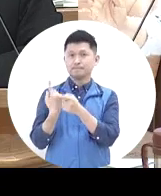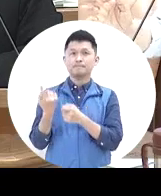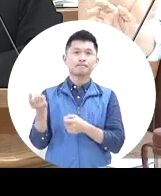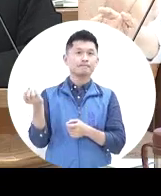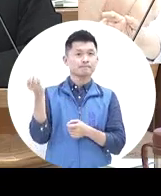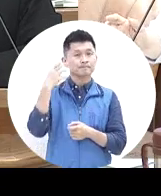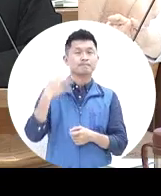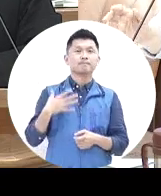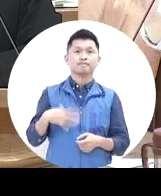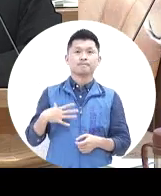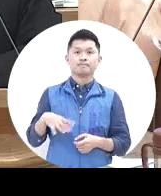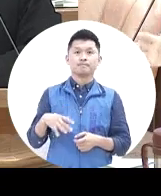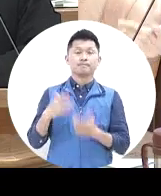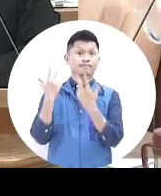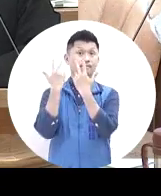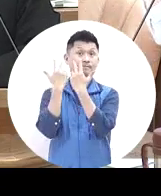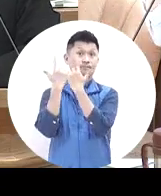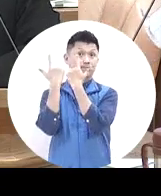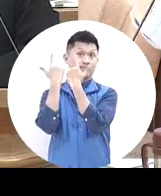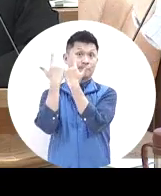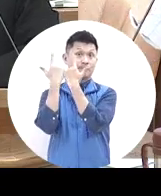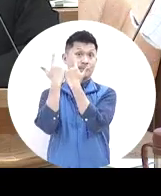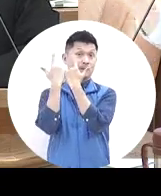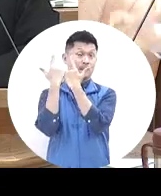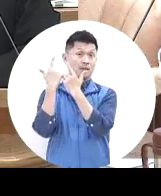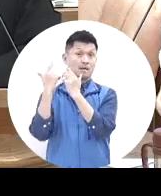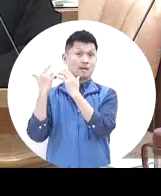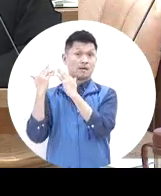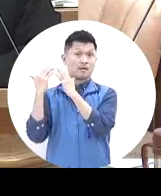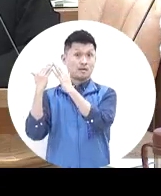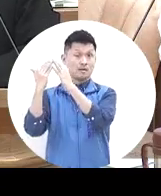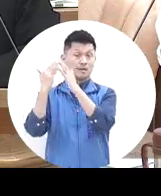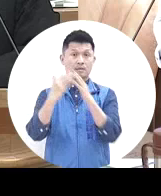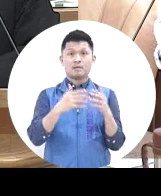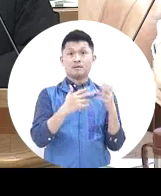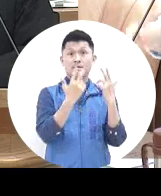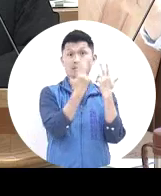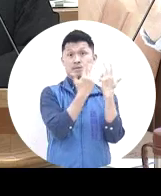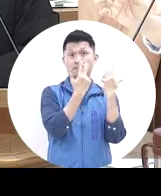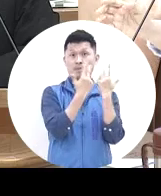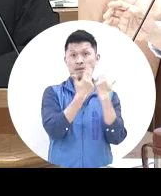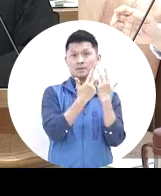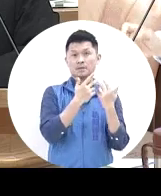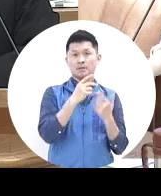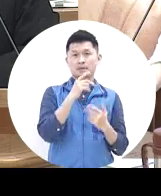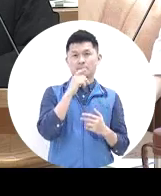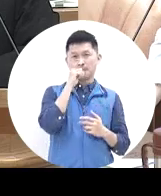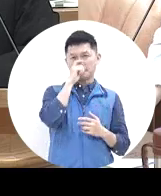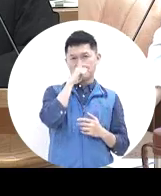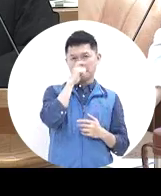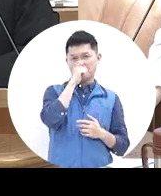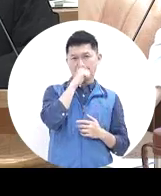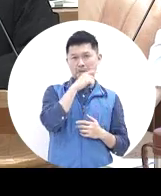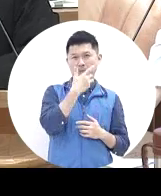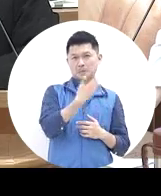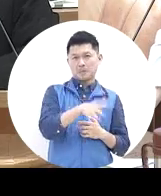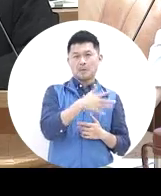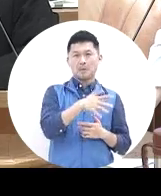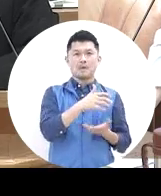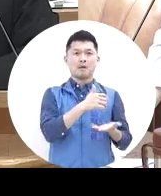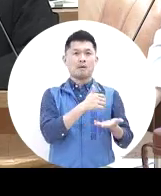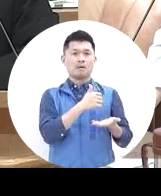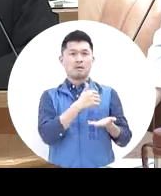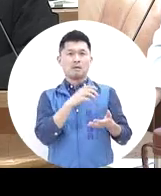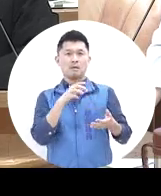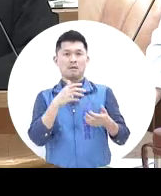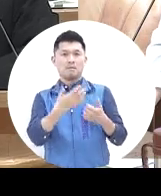台北市无咱新北市的这个水会入去。那么旧年我就有讲，解决咱新北